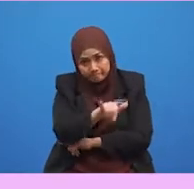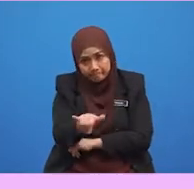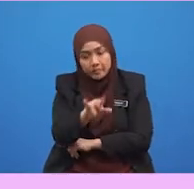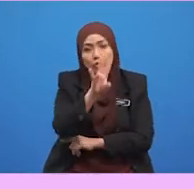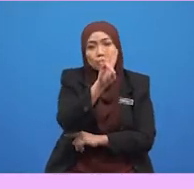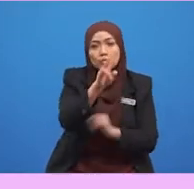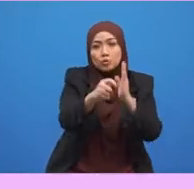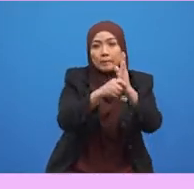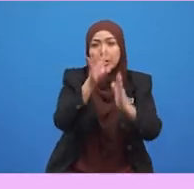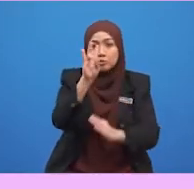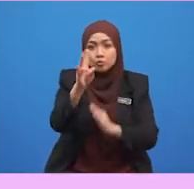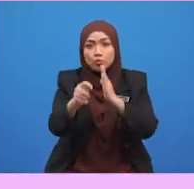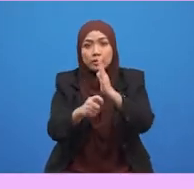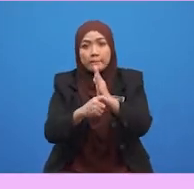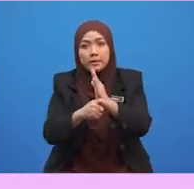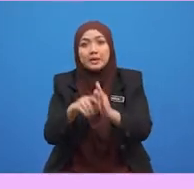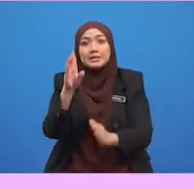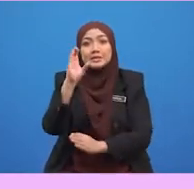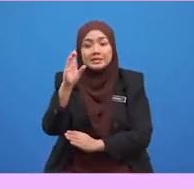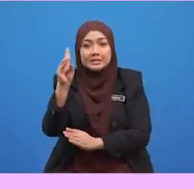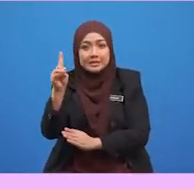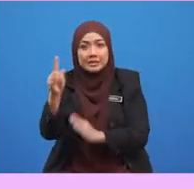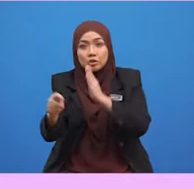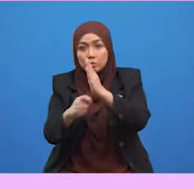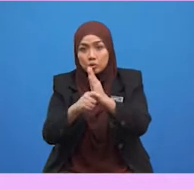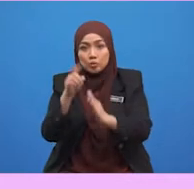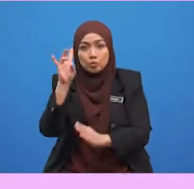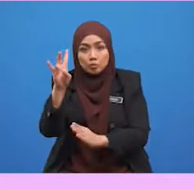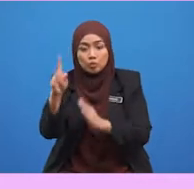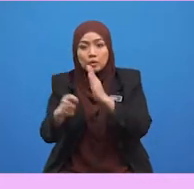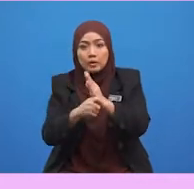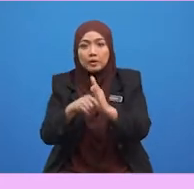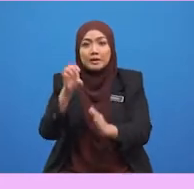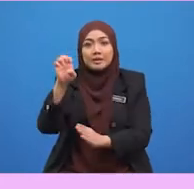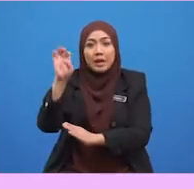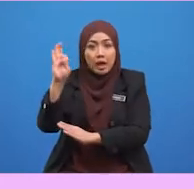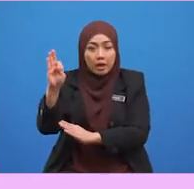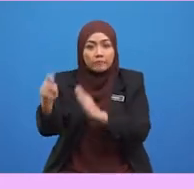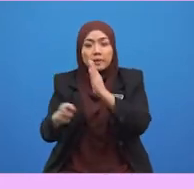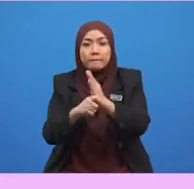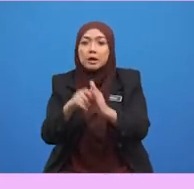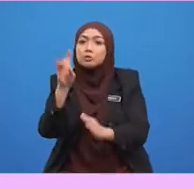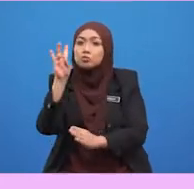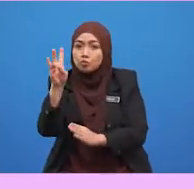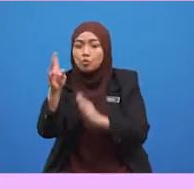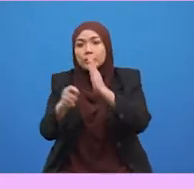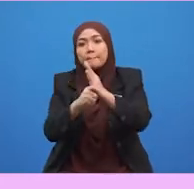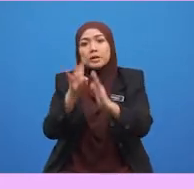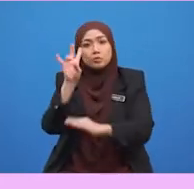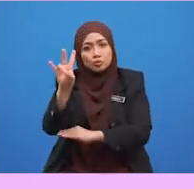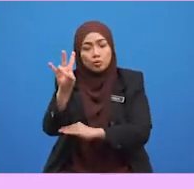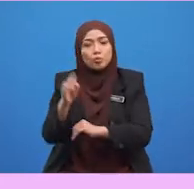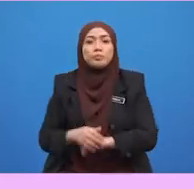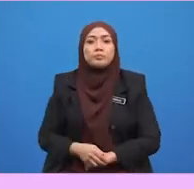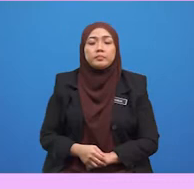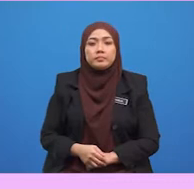7 tambah 7 tambah CD tambah 7 tambah EF tambah 7